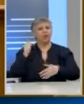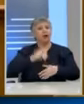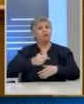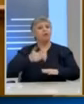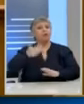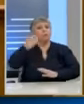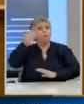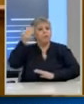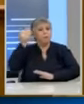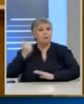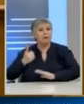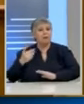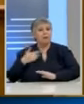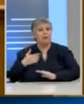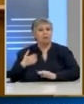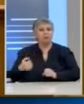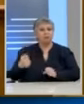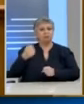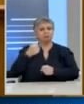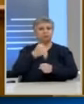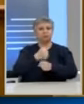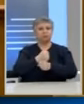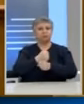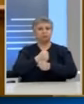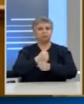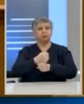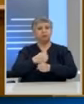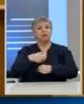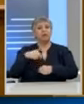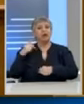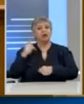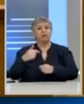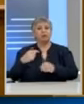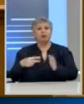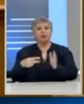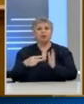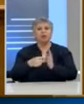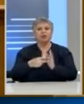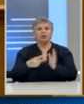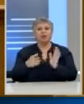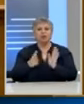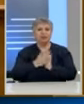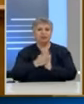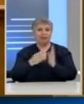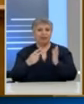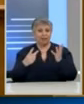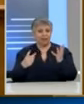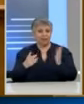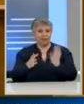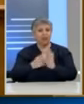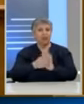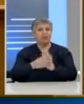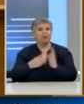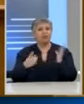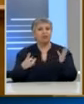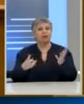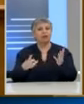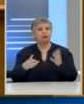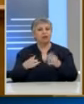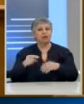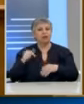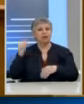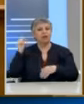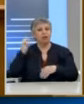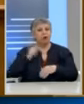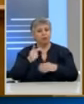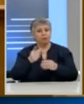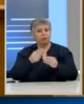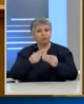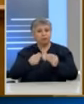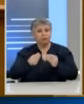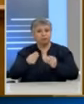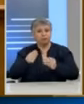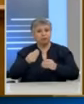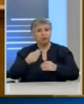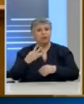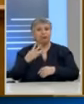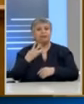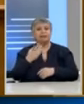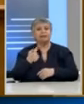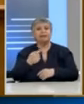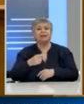εμάς. Συμφωνία που προέβλεπε για το 2017 και για το 2018 πλεόνασμα ύψους 4,5%. Τα πλεονάσματα στα οποία είχατε